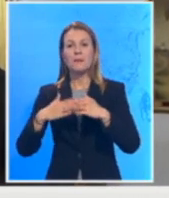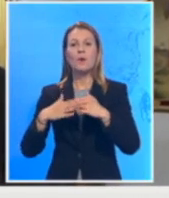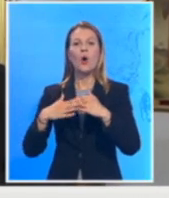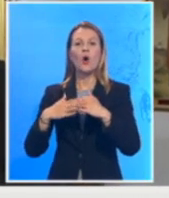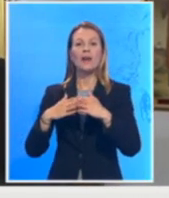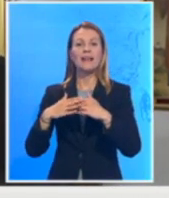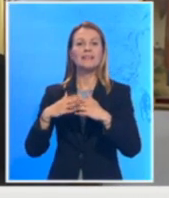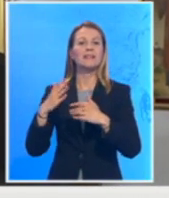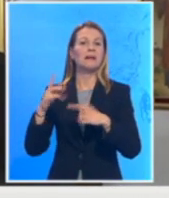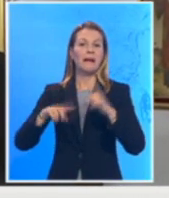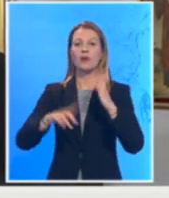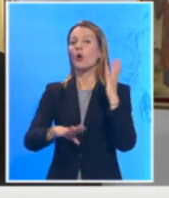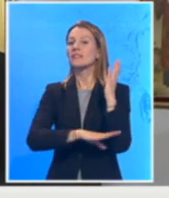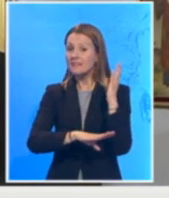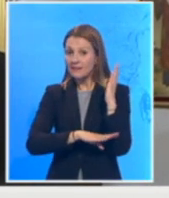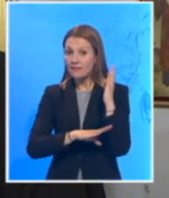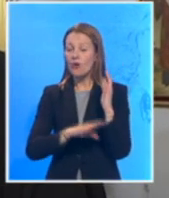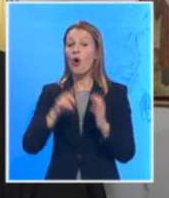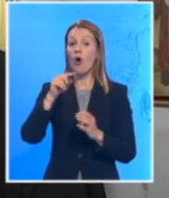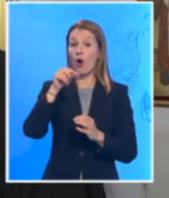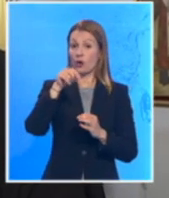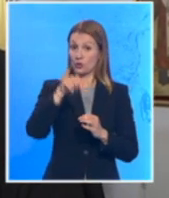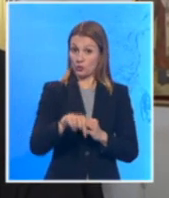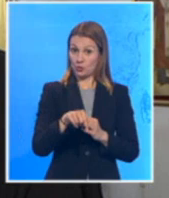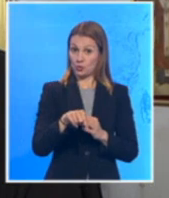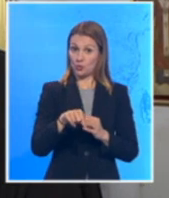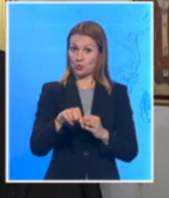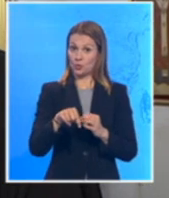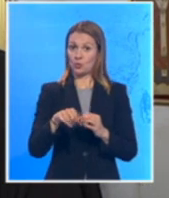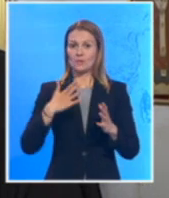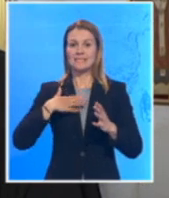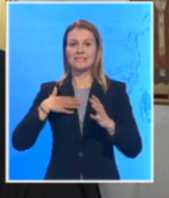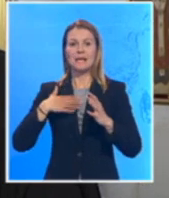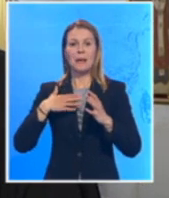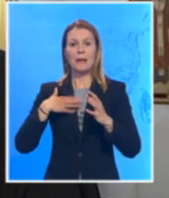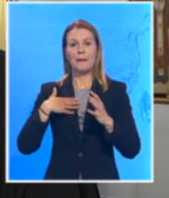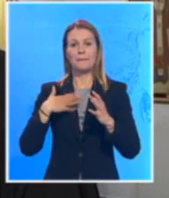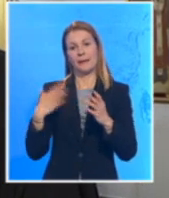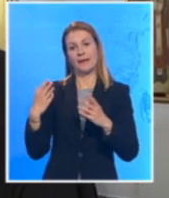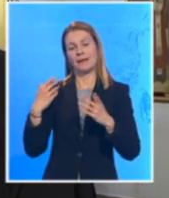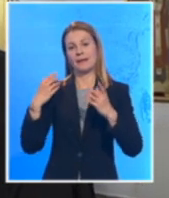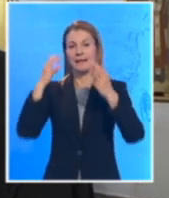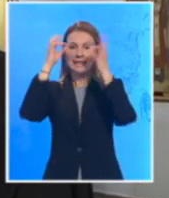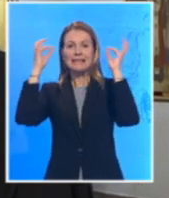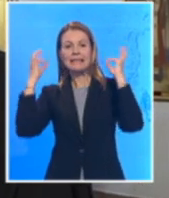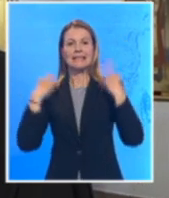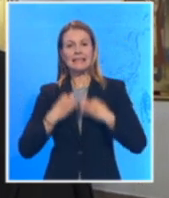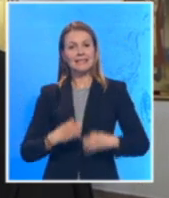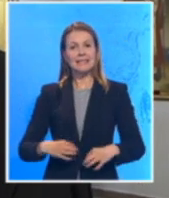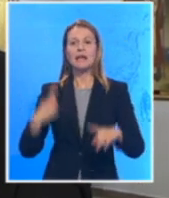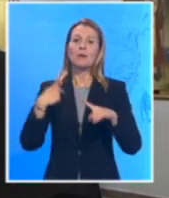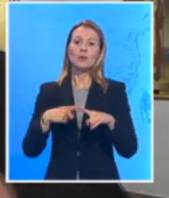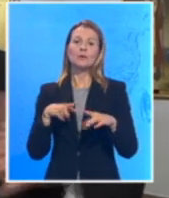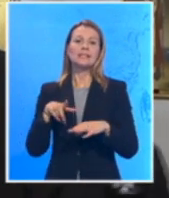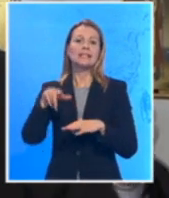zavetnog zapisa i onda su tu kitili se i odlazili